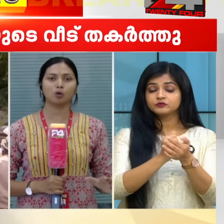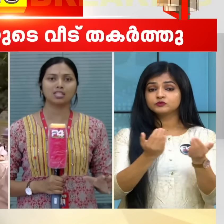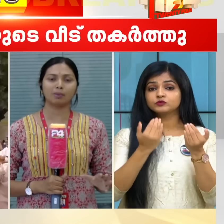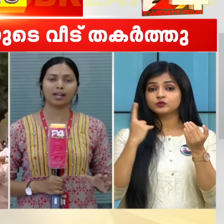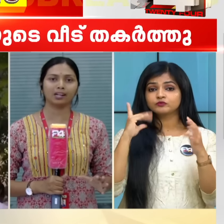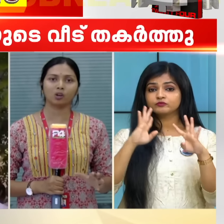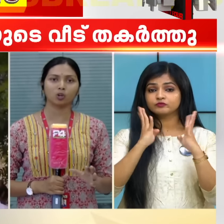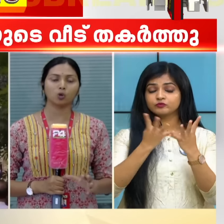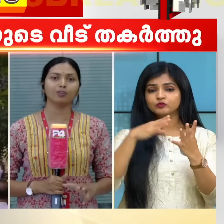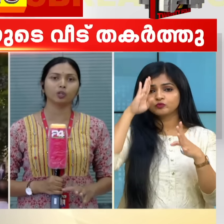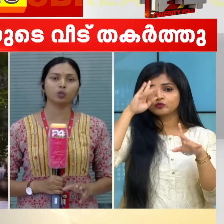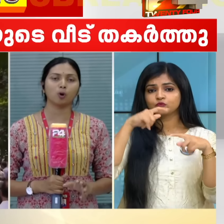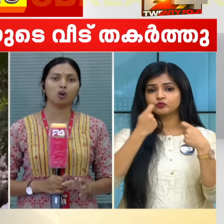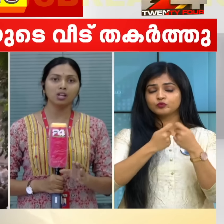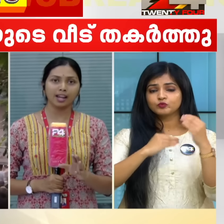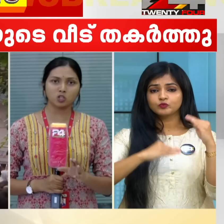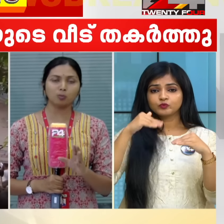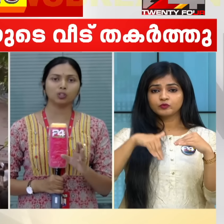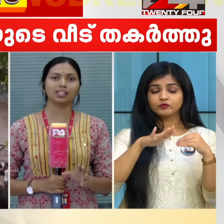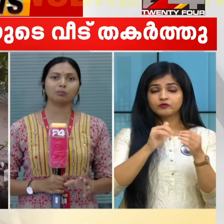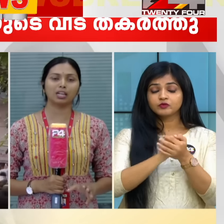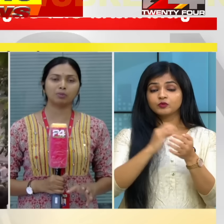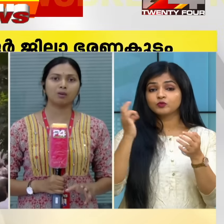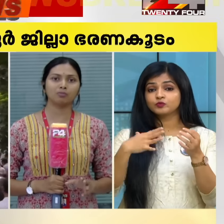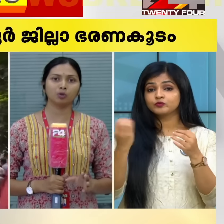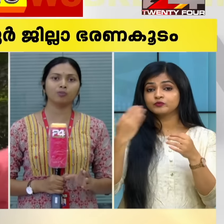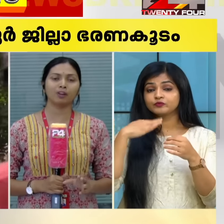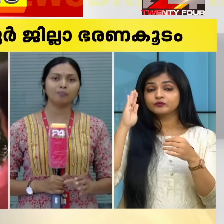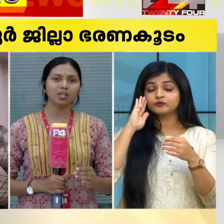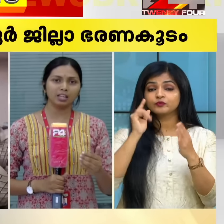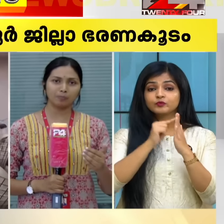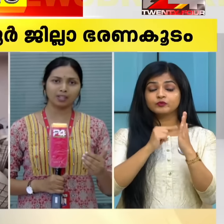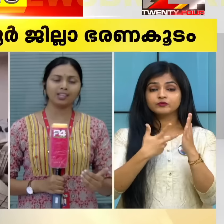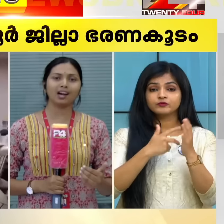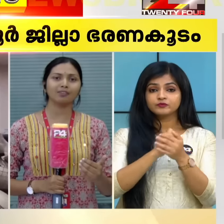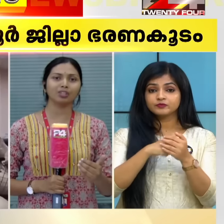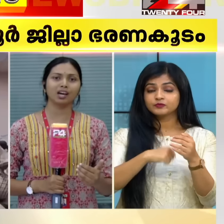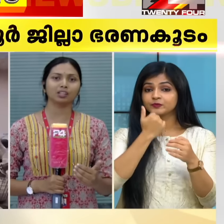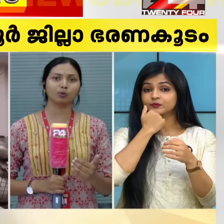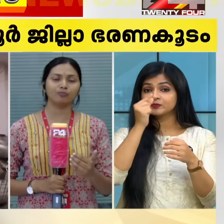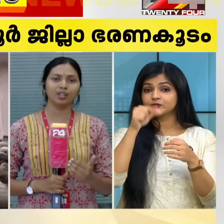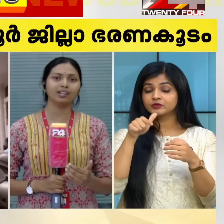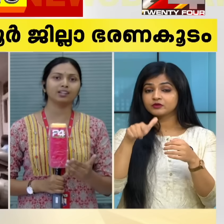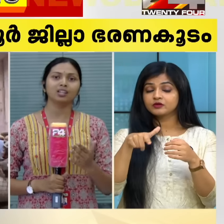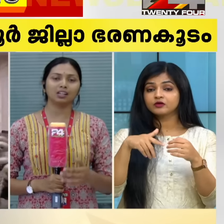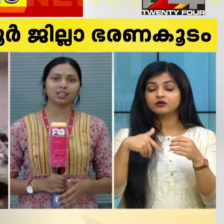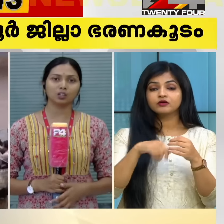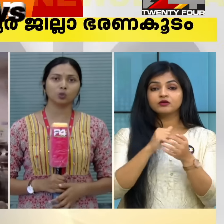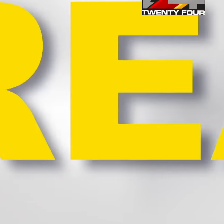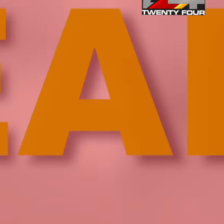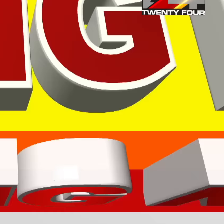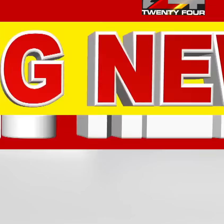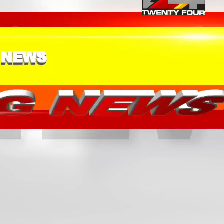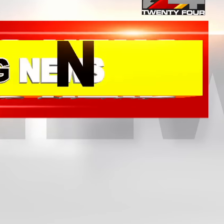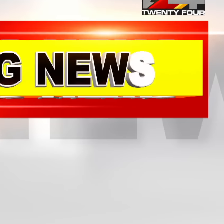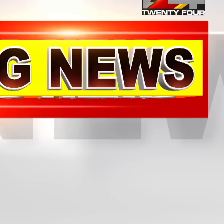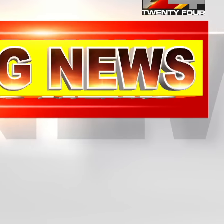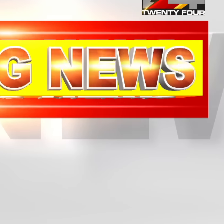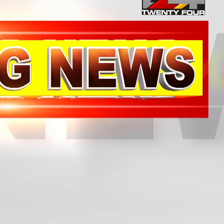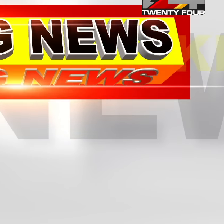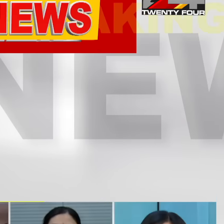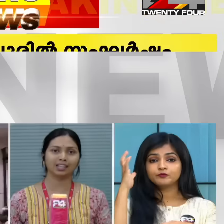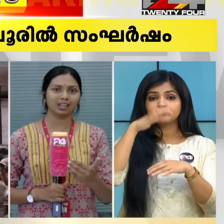ആ മേഖലകളിലൊക്കെ കൊണ്ടുവന്നിരുന്നു. ഇപ്പോൾ ഏറ്റവും പുതുതായി നമുക്ക് ലഭിക്കുന്ന ഒരു വിവരം ഈ പ്രതിയായ വിദ്യാർത്ഥിയുടെ വീട് തകർത്തു എന്നുള്ളതാണ്. ബുൾഡോസർ